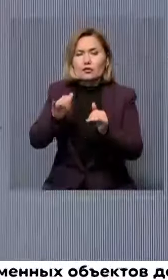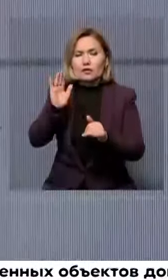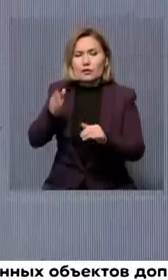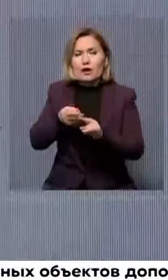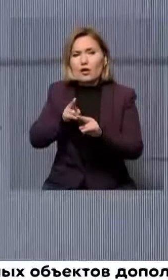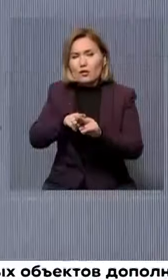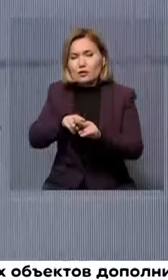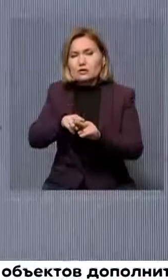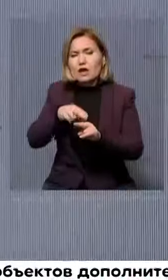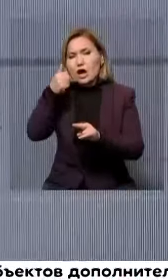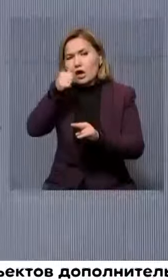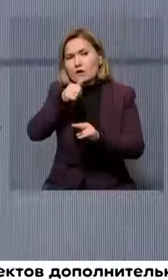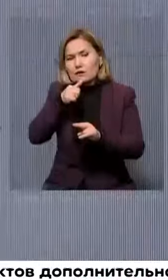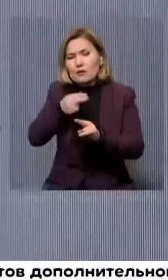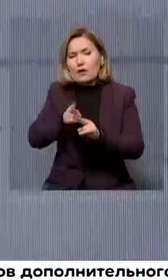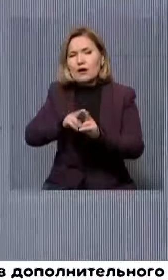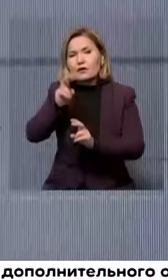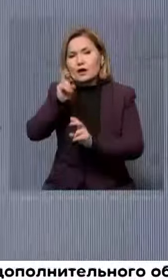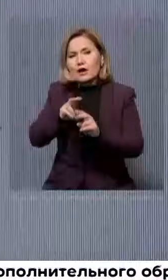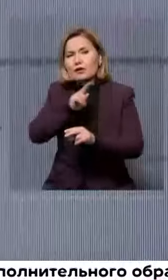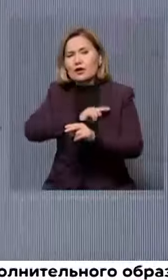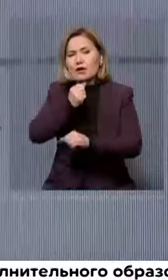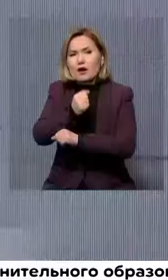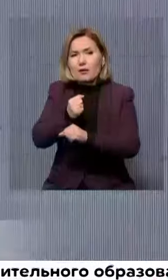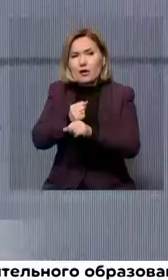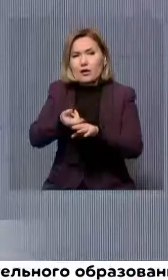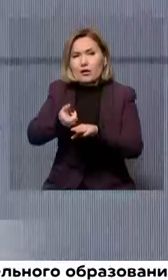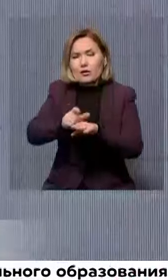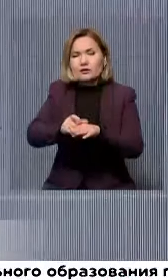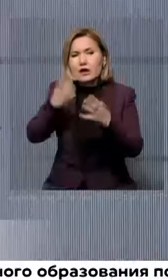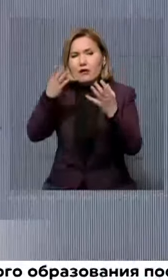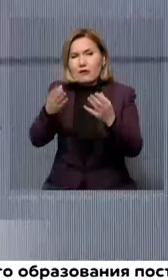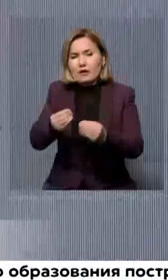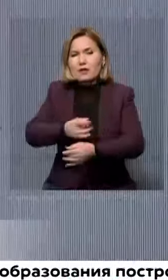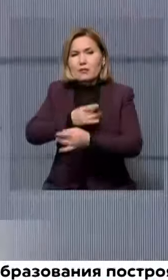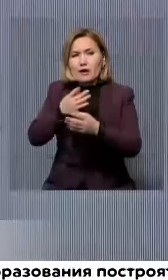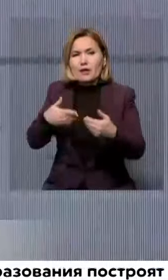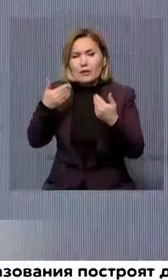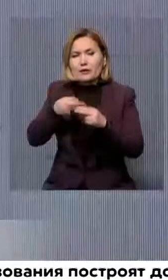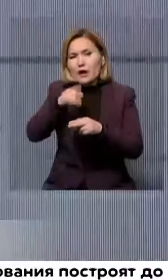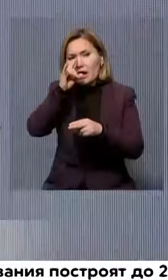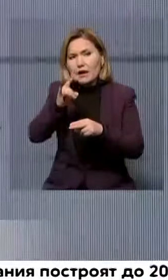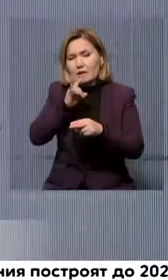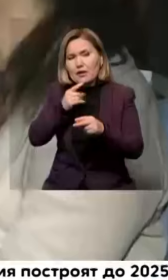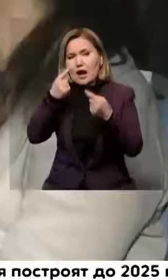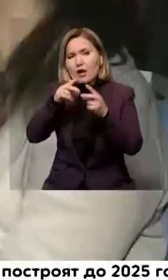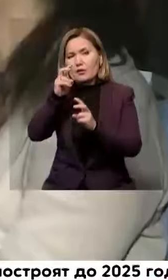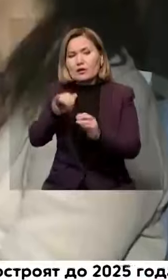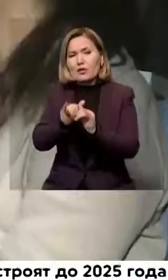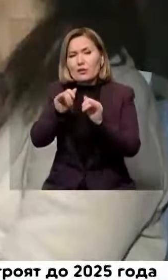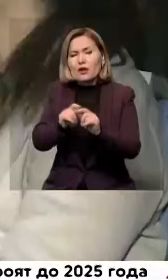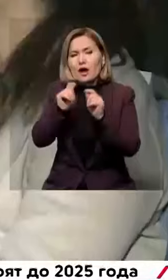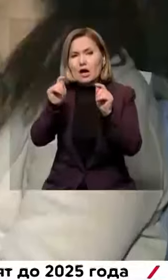Осы зауытта жұмыс істейтін барлық әріптестерімді бүгінгі маңызды күнмен құттықтағым келеді. Сіздер өз қолдарыңызбен еліміздің индустриалды болашағын